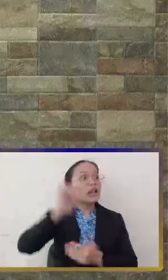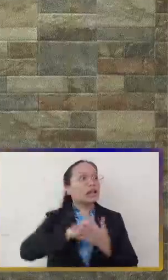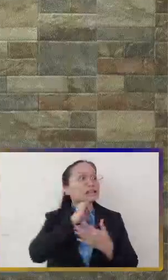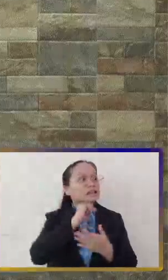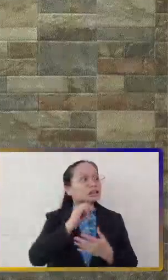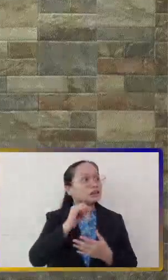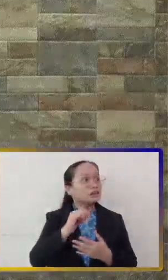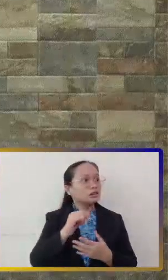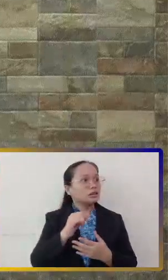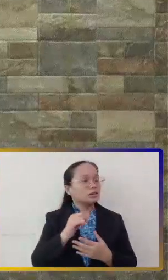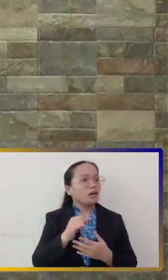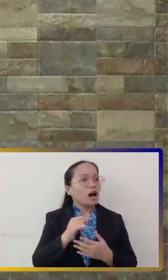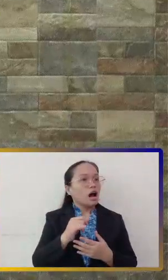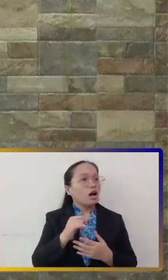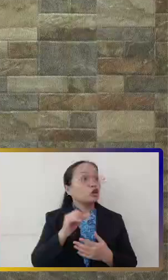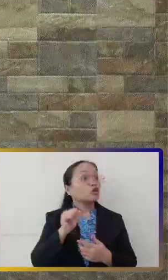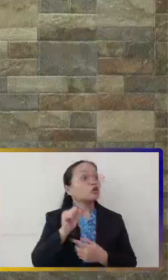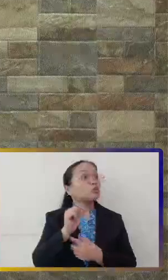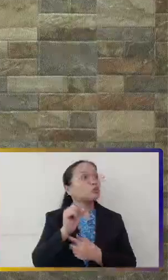Parehas single.